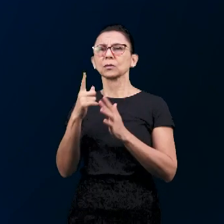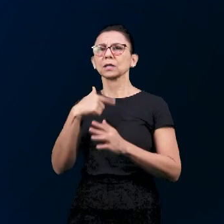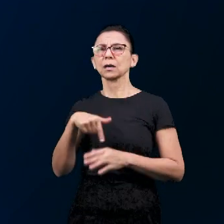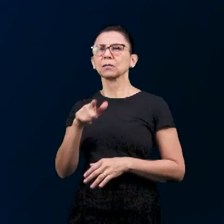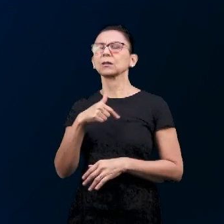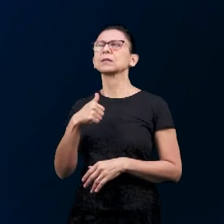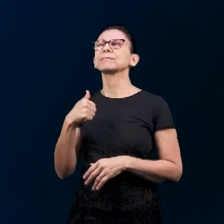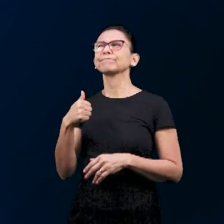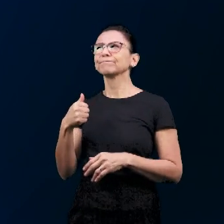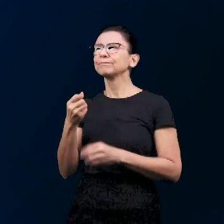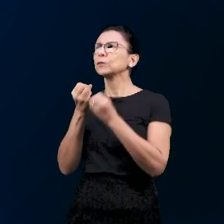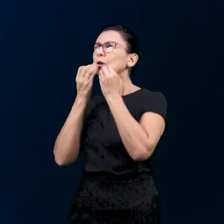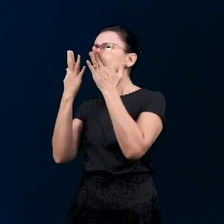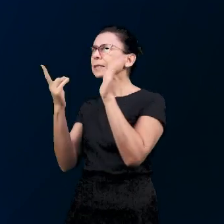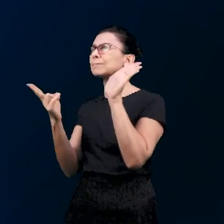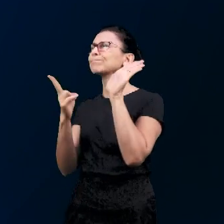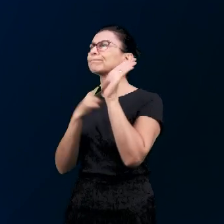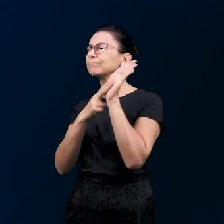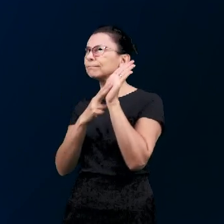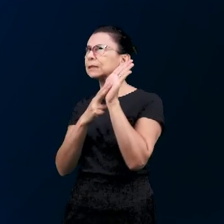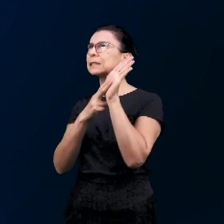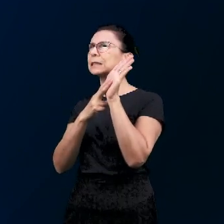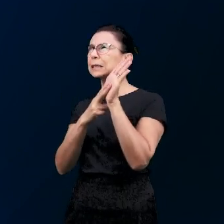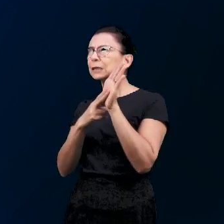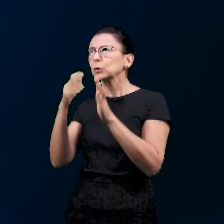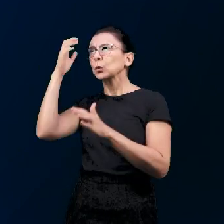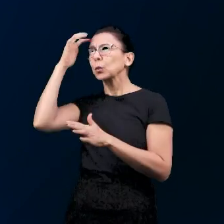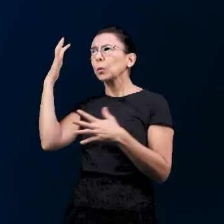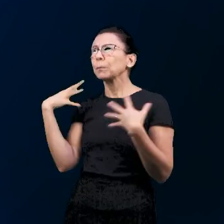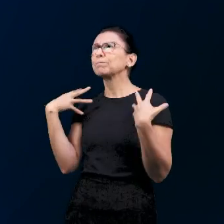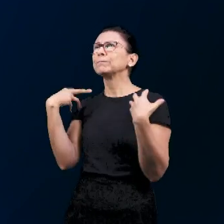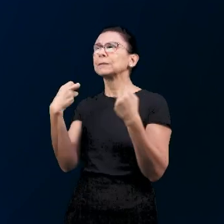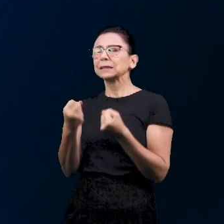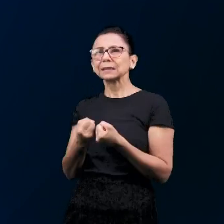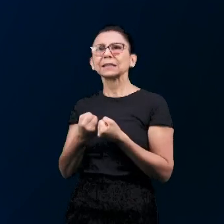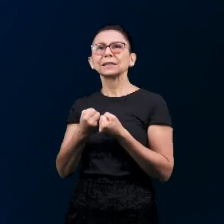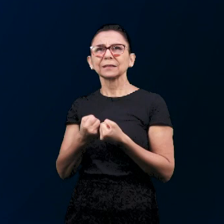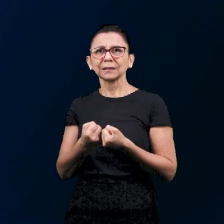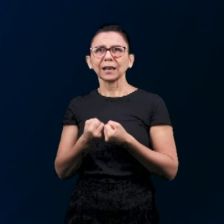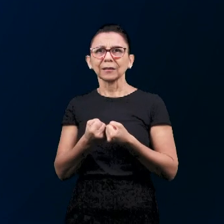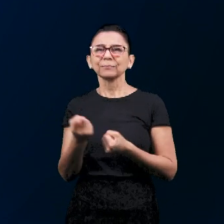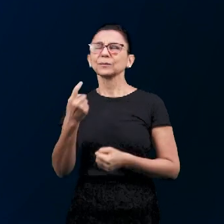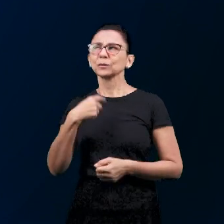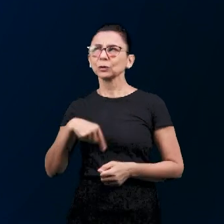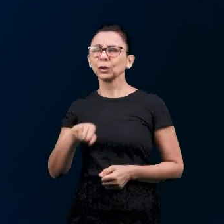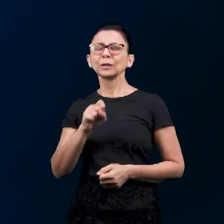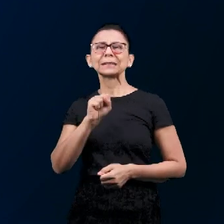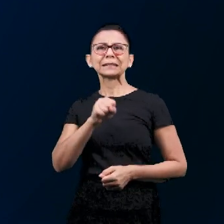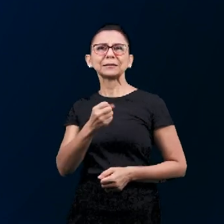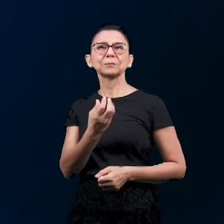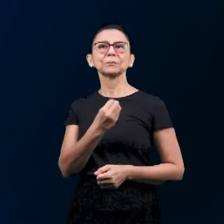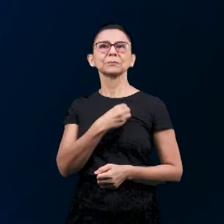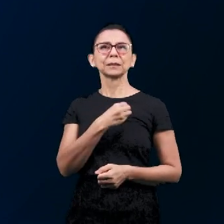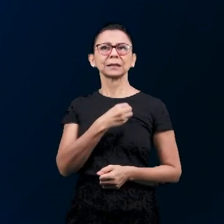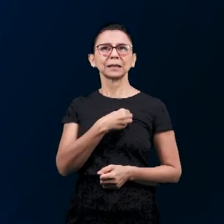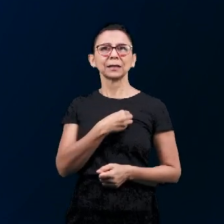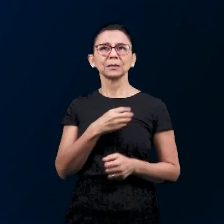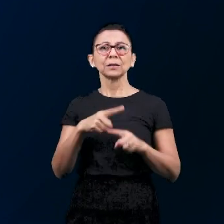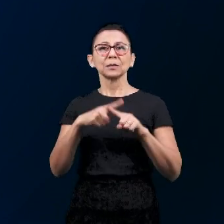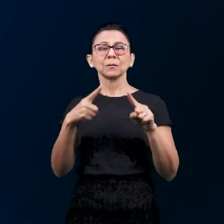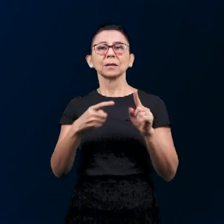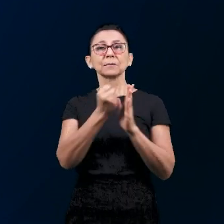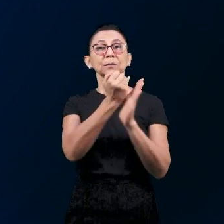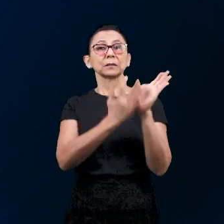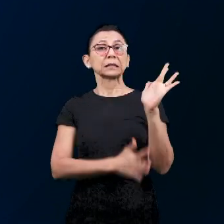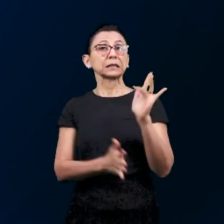sa culpabilité devant Dieu, et il se repent. L'expérience avec le Sauveur, c'est de reconnaître que nous sommes des pécheurs et par le sang précieux du